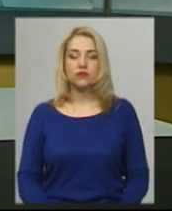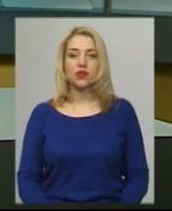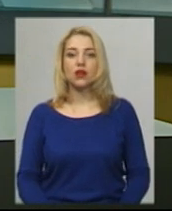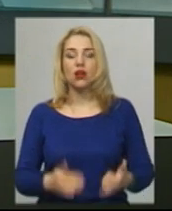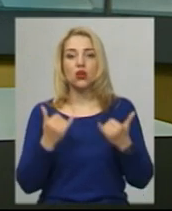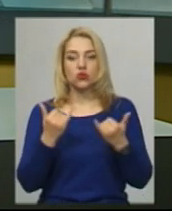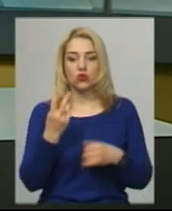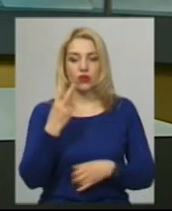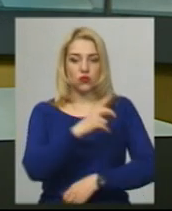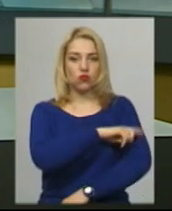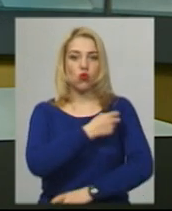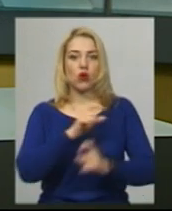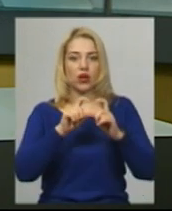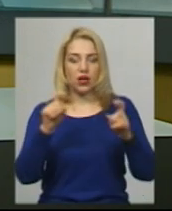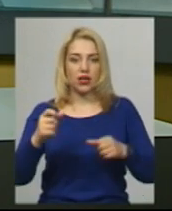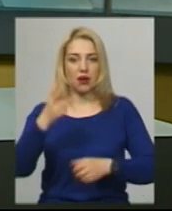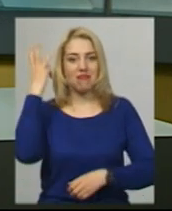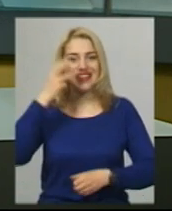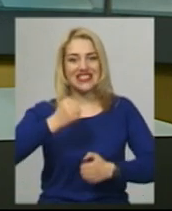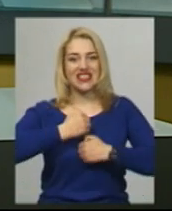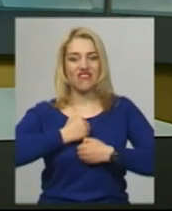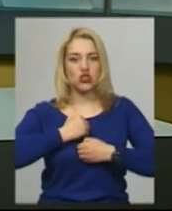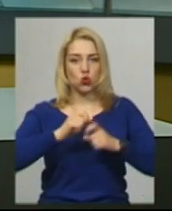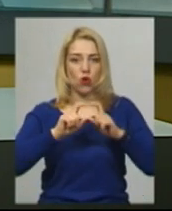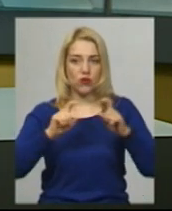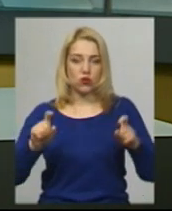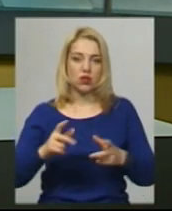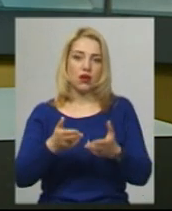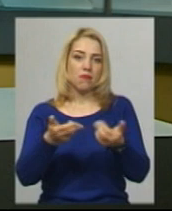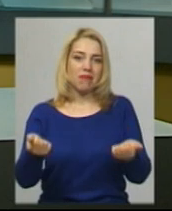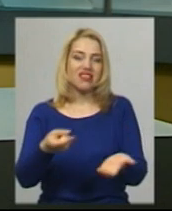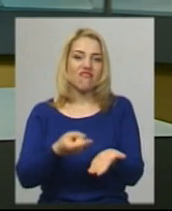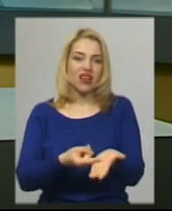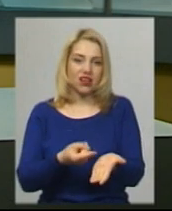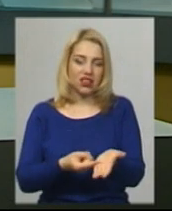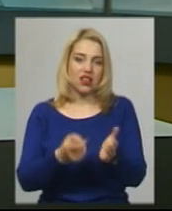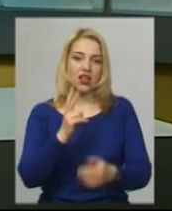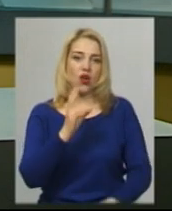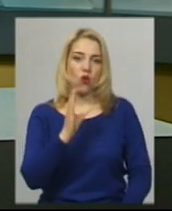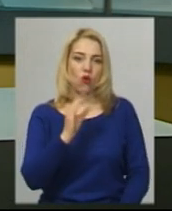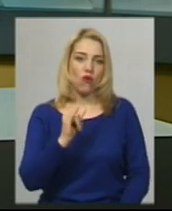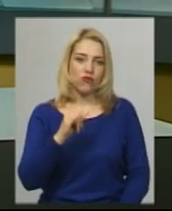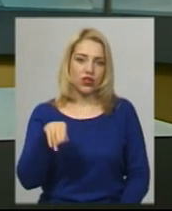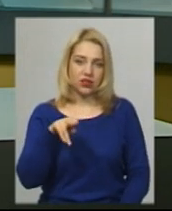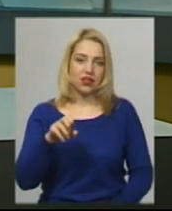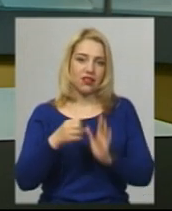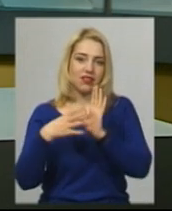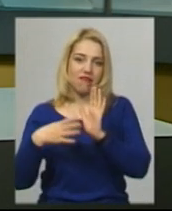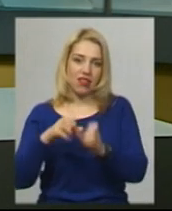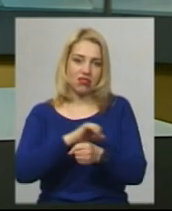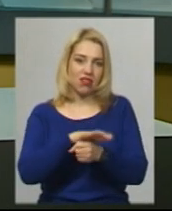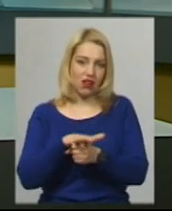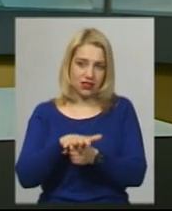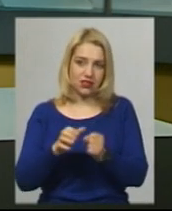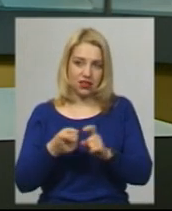Сьогодні у двох лікарів Хмельницького військового госпіталю підтвердили COVID-19. Про це сказала прес-секретарка Хмельницького міського голови